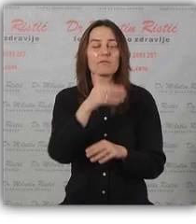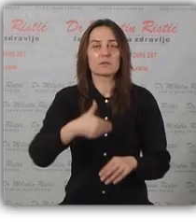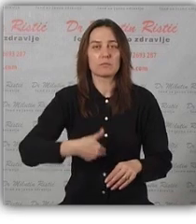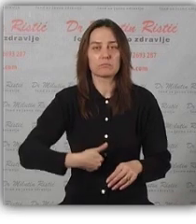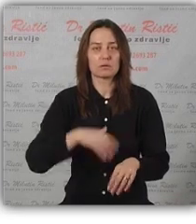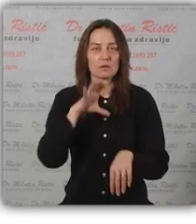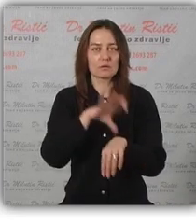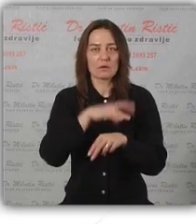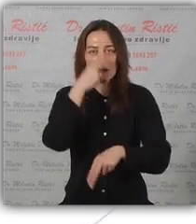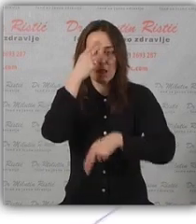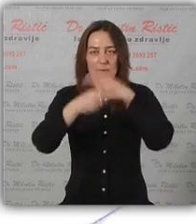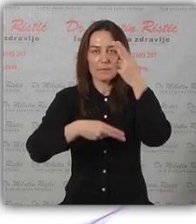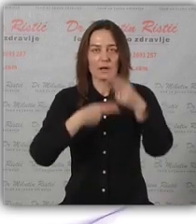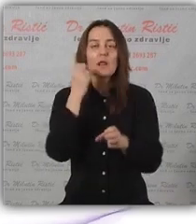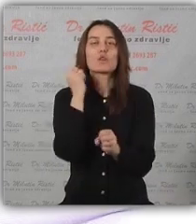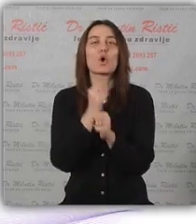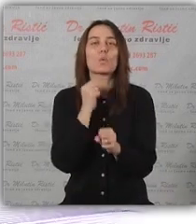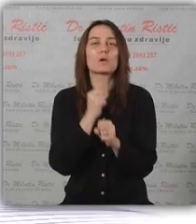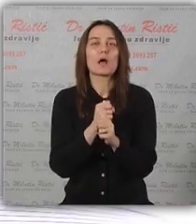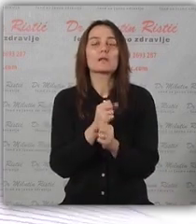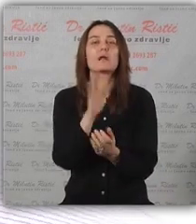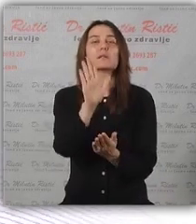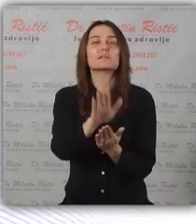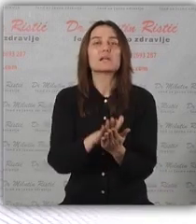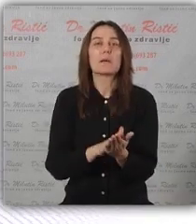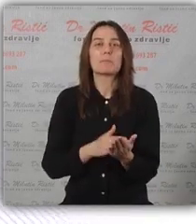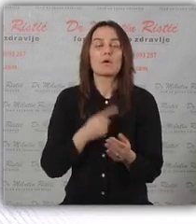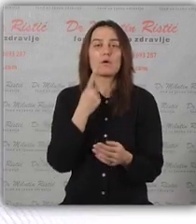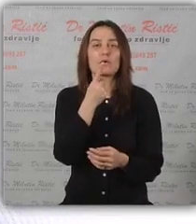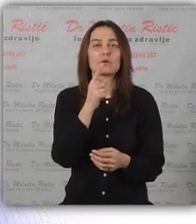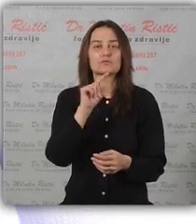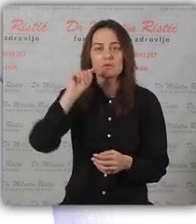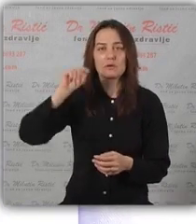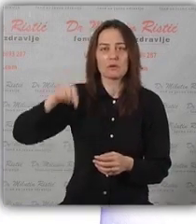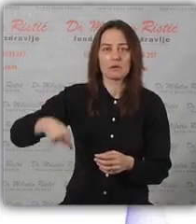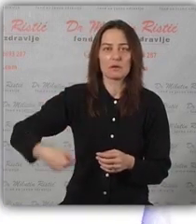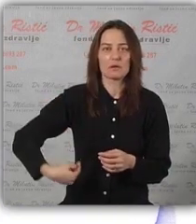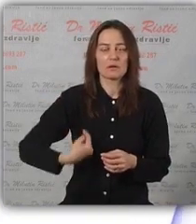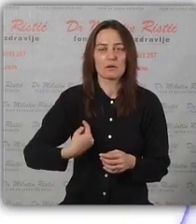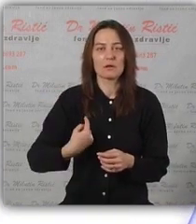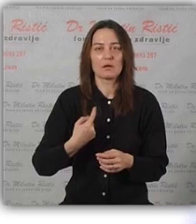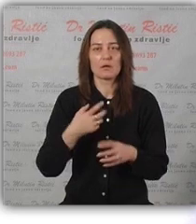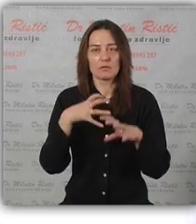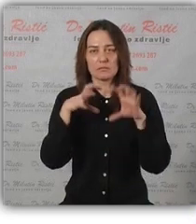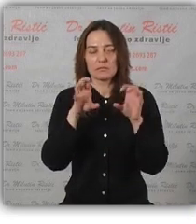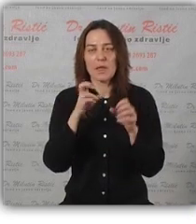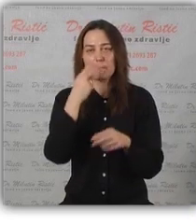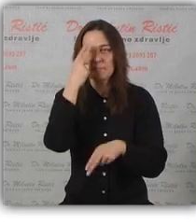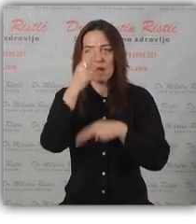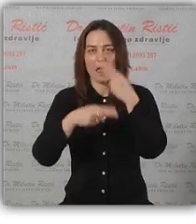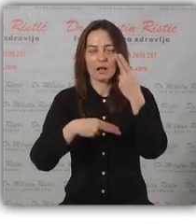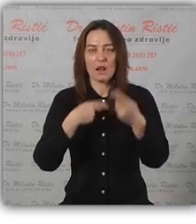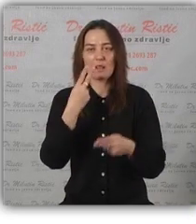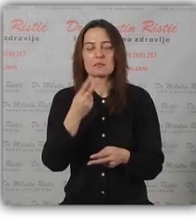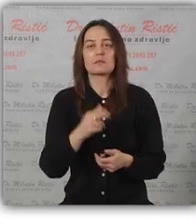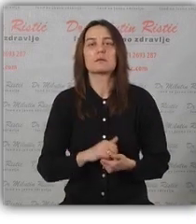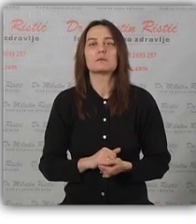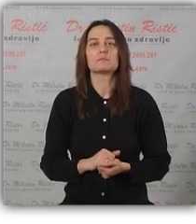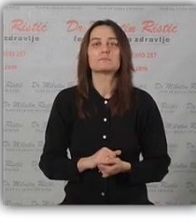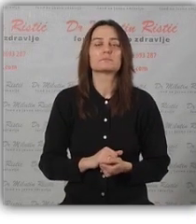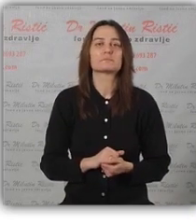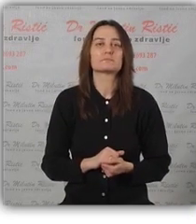javiti gastroenterologu na pregled, uraditi za početak rektalni tuše, to jest pregled